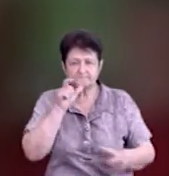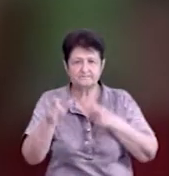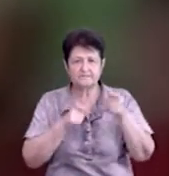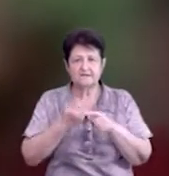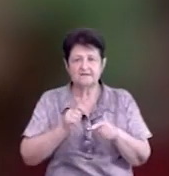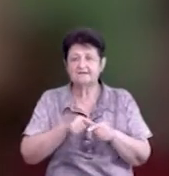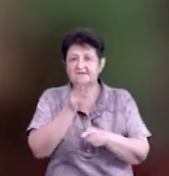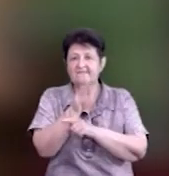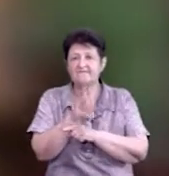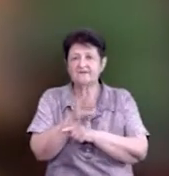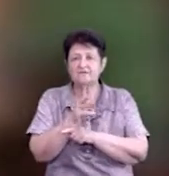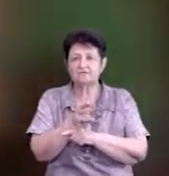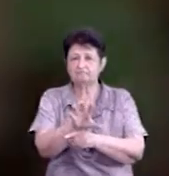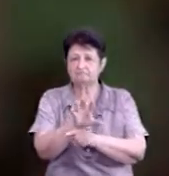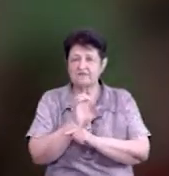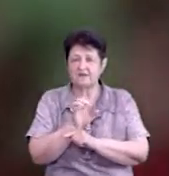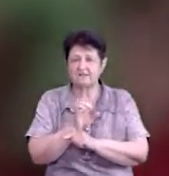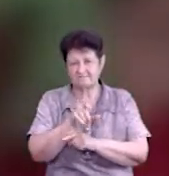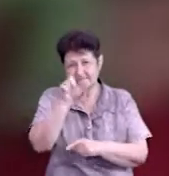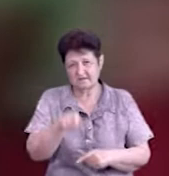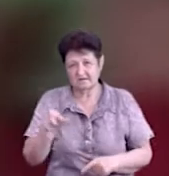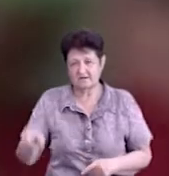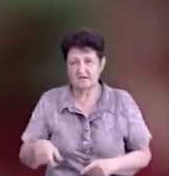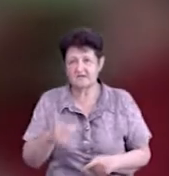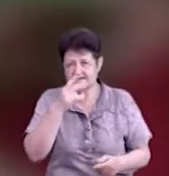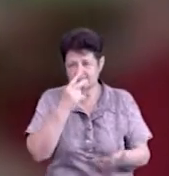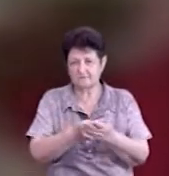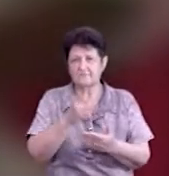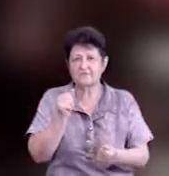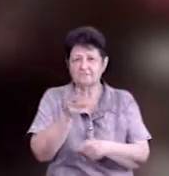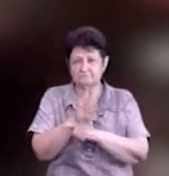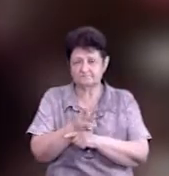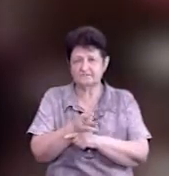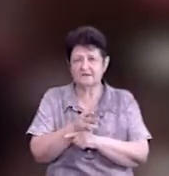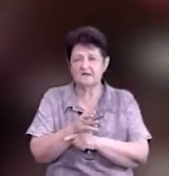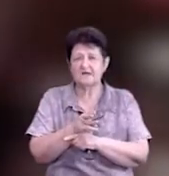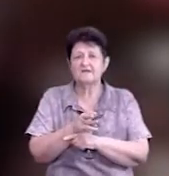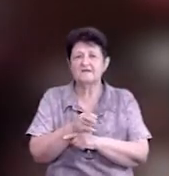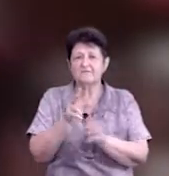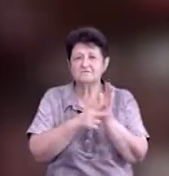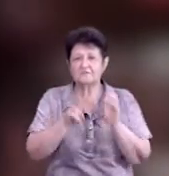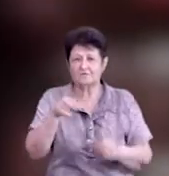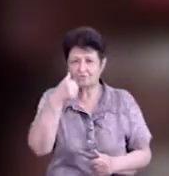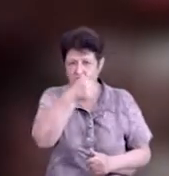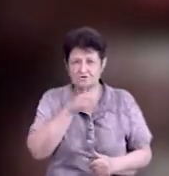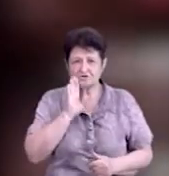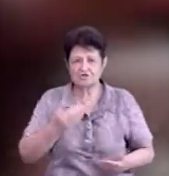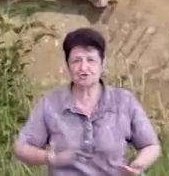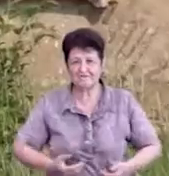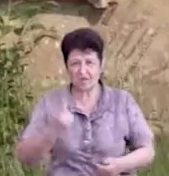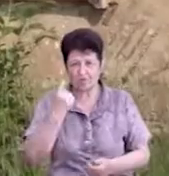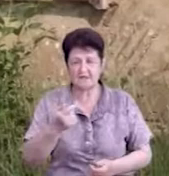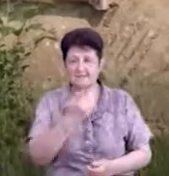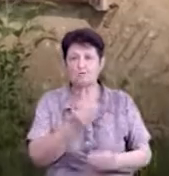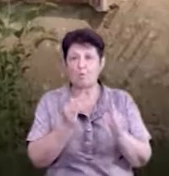Ці відео відзняли ічнянці та виклали до соцмережі TikTok. На цих кадрах 82-річна жінка, вона живе одна.